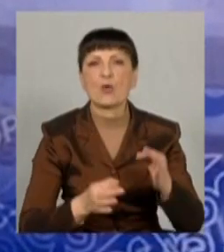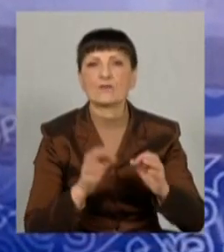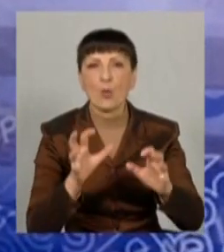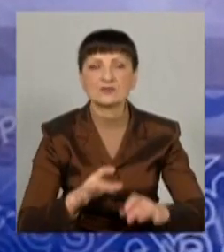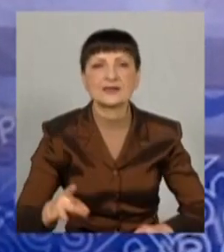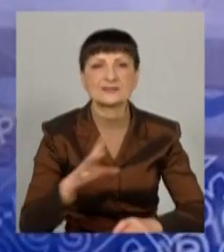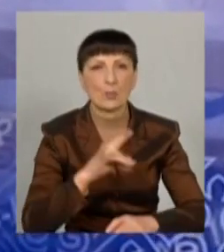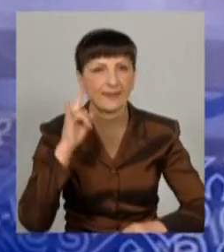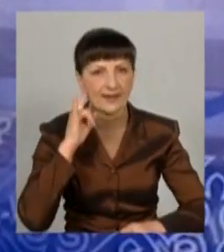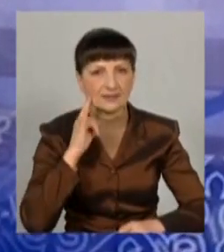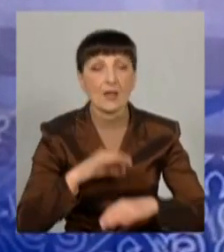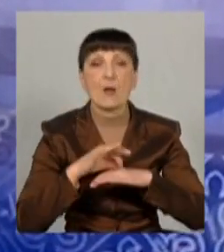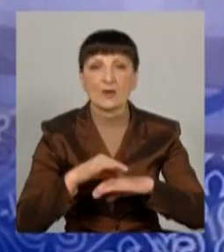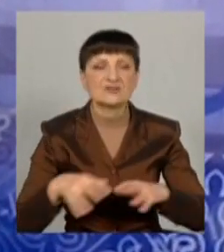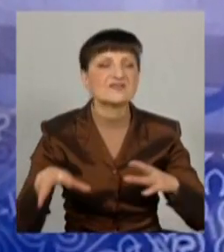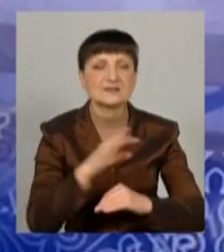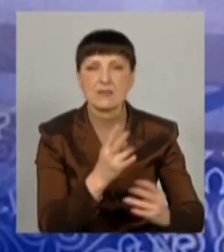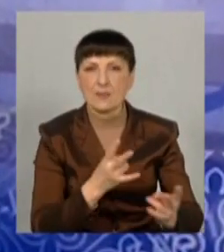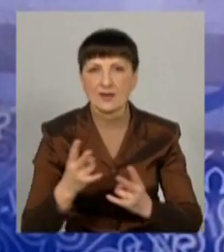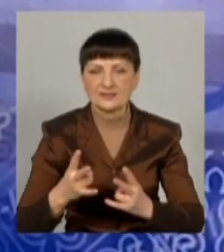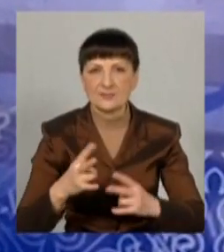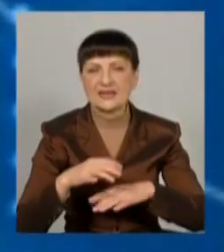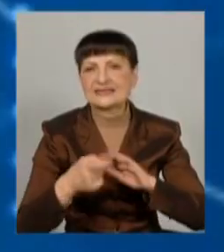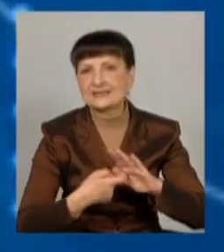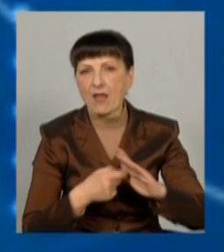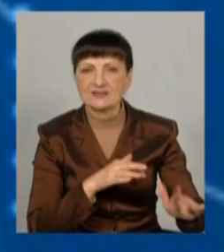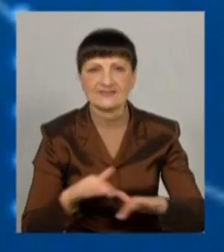Республики Казахстан. Проводятся все необходимые следственные действия.